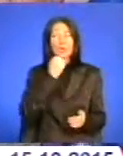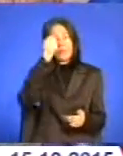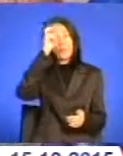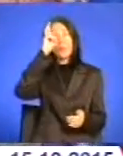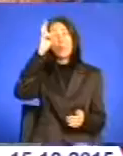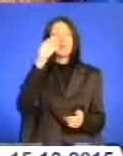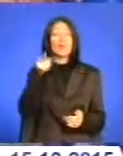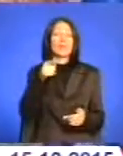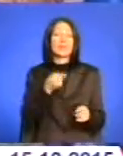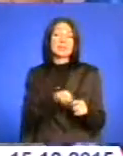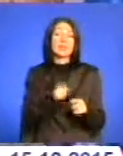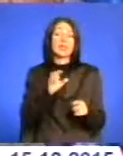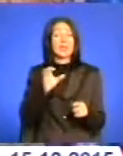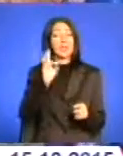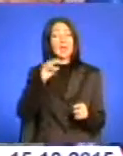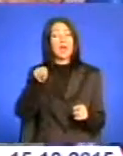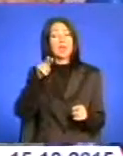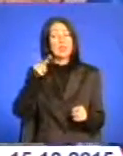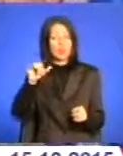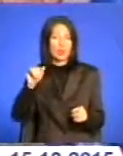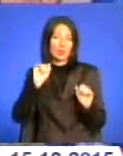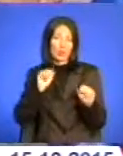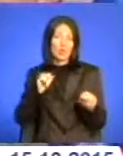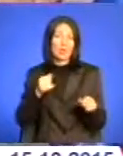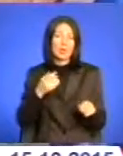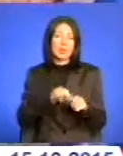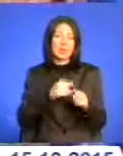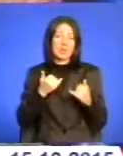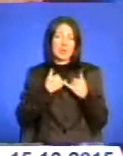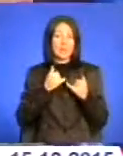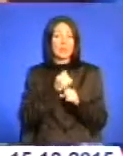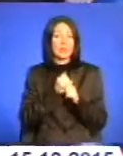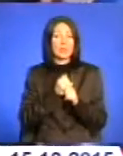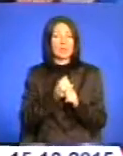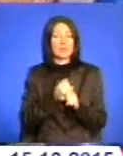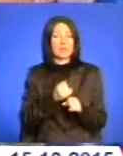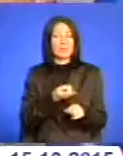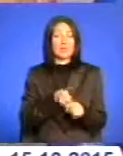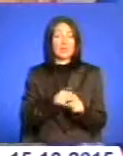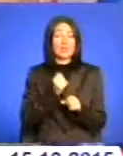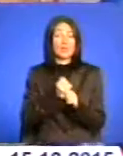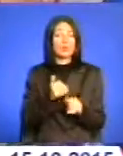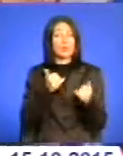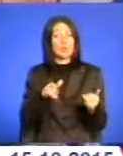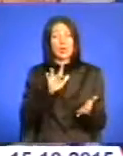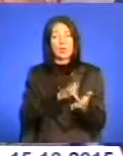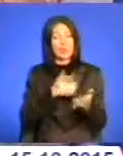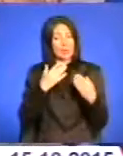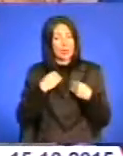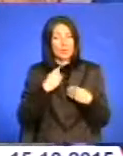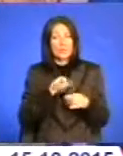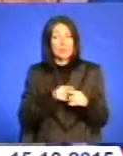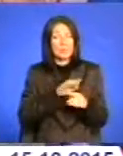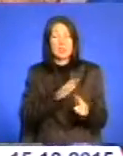нас зробити, його праця є, тому важливо, що це зроблено для міста, з собою він це не забере, так